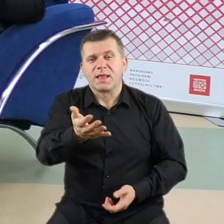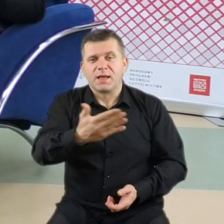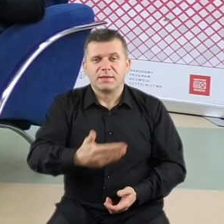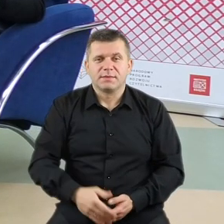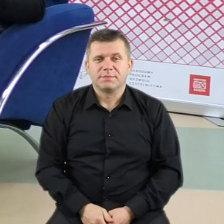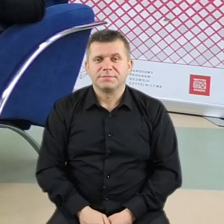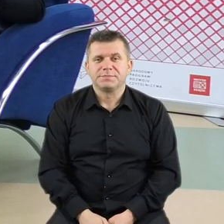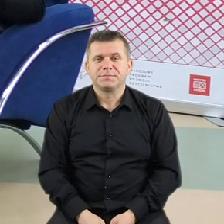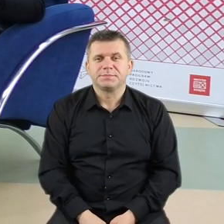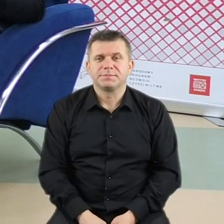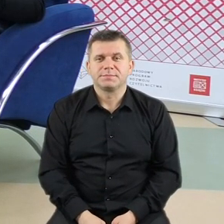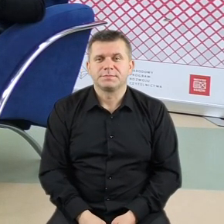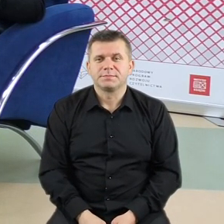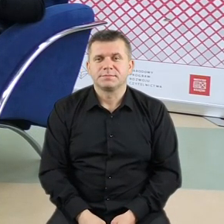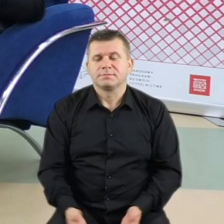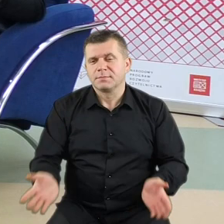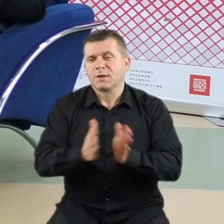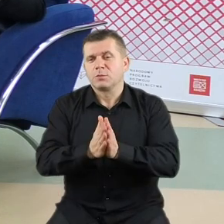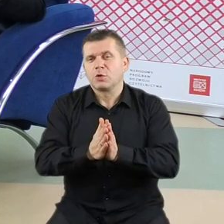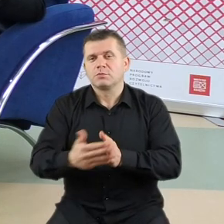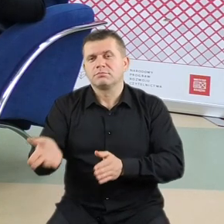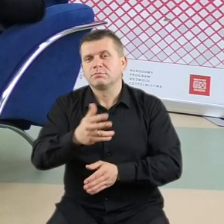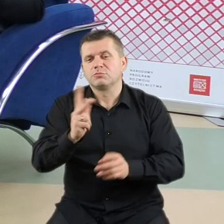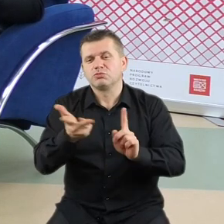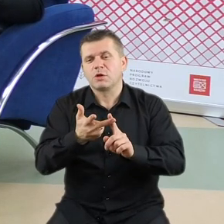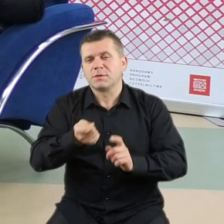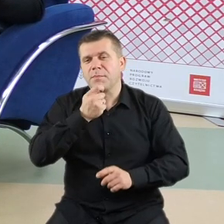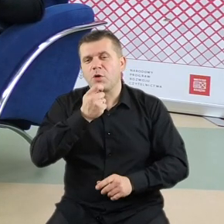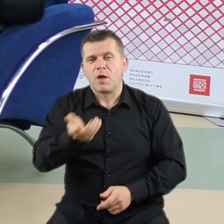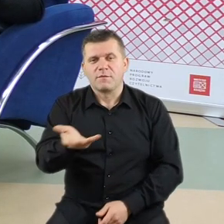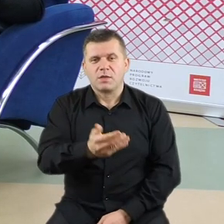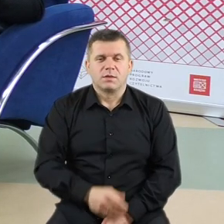pytania do autorki. Albo poproszę o trzeci mikrofon.